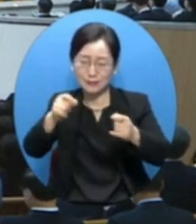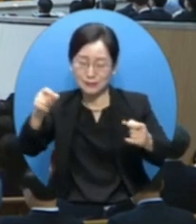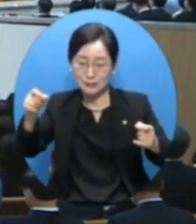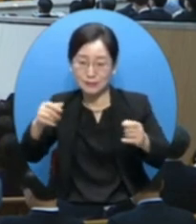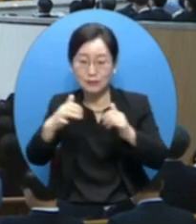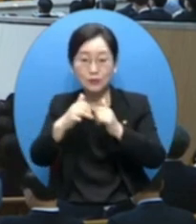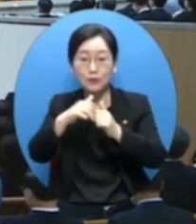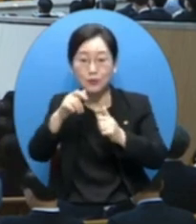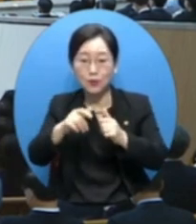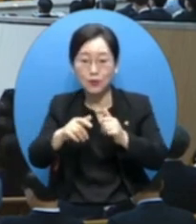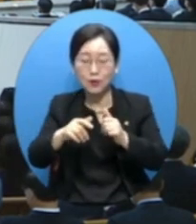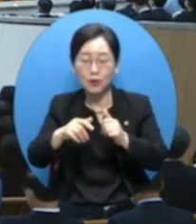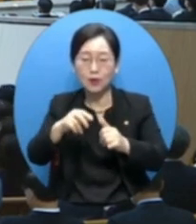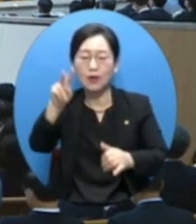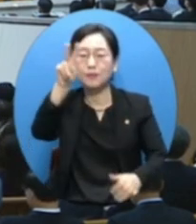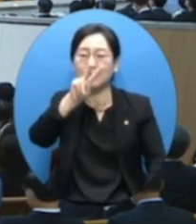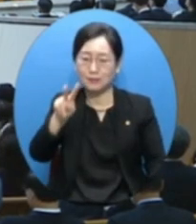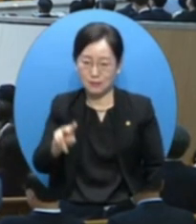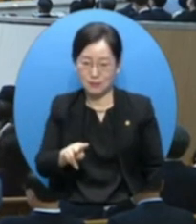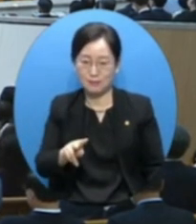월남입니다. 베트남입니다.